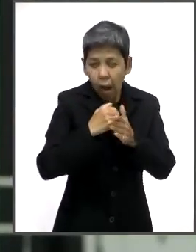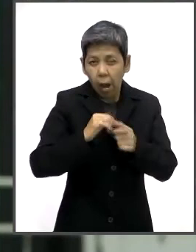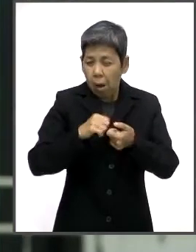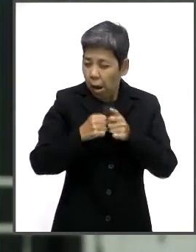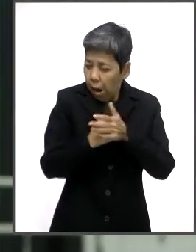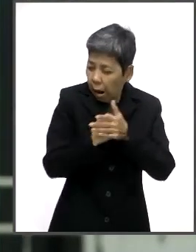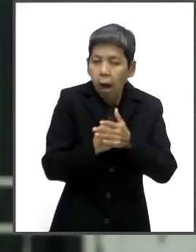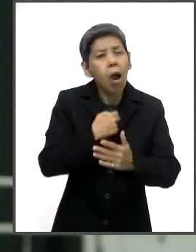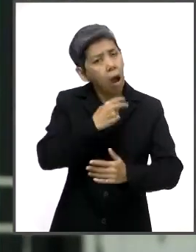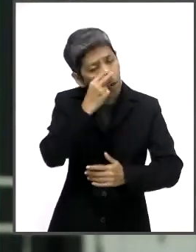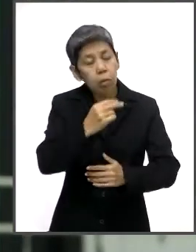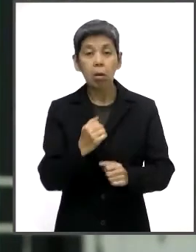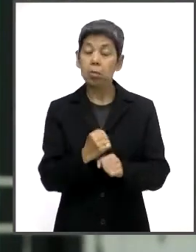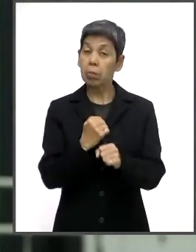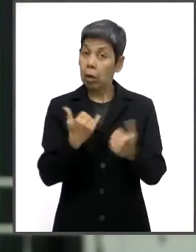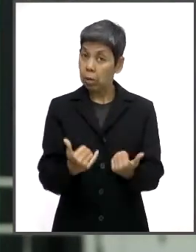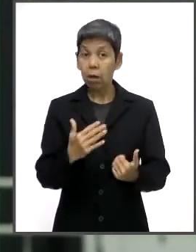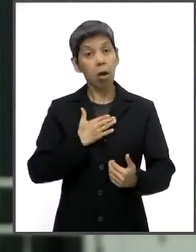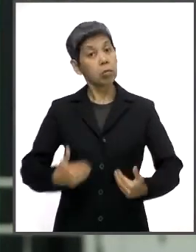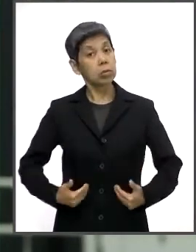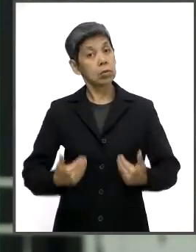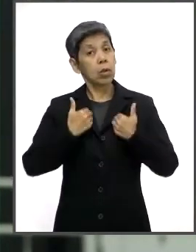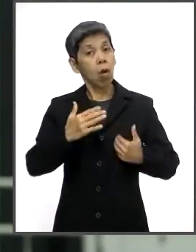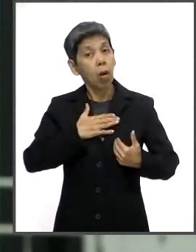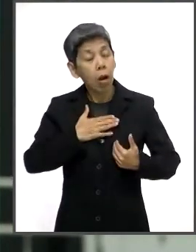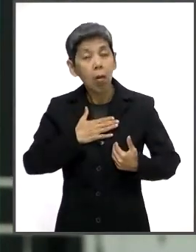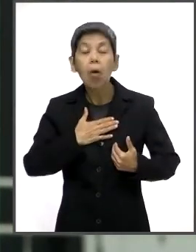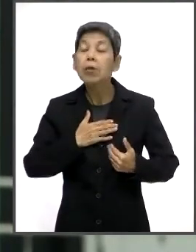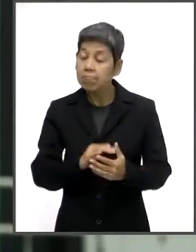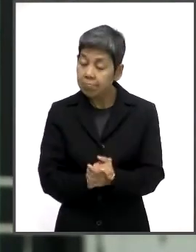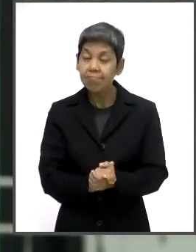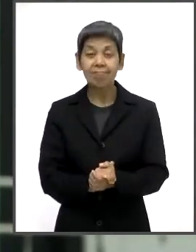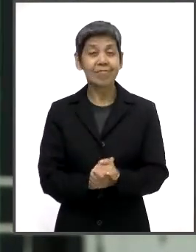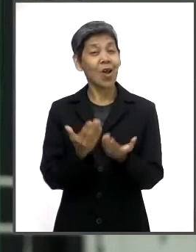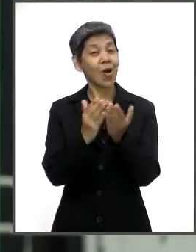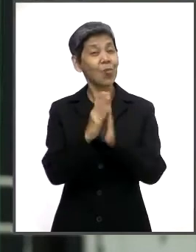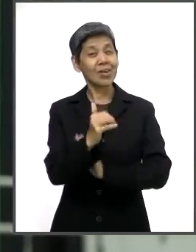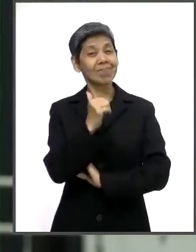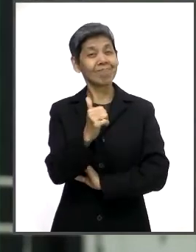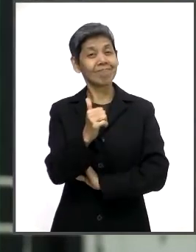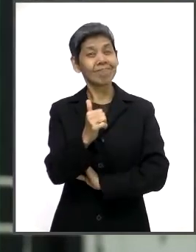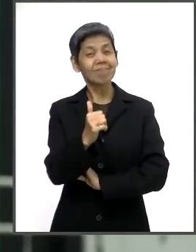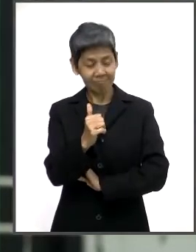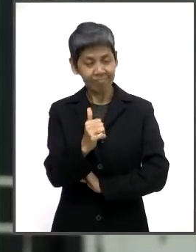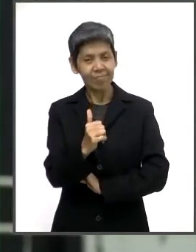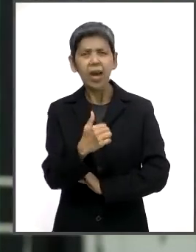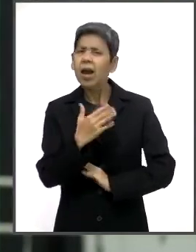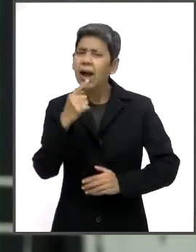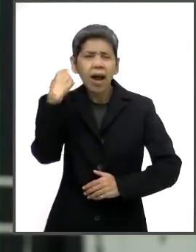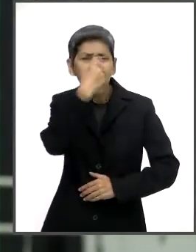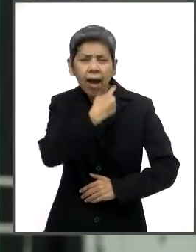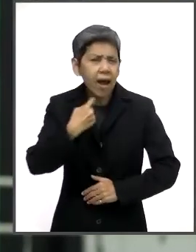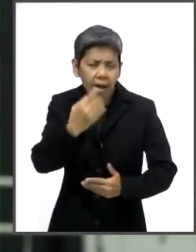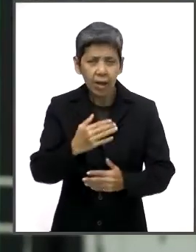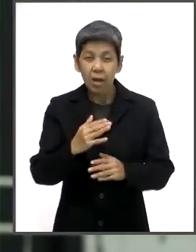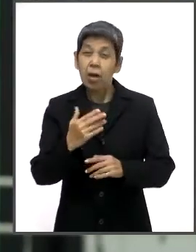รรคมามันเป็นยังไงแต่ทำไมถึงปัจจุบันชีวิตก็ถือว่ามีครอบครัวที่สมบูรณ์อย่างเงี้ยค่ะก็ใครก็ต